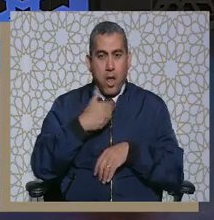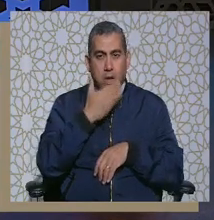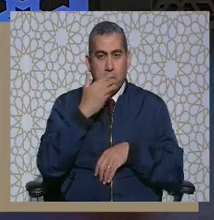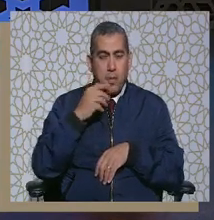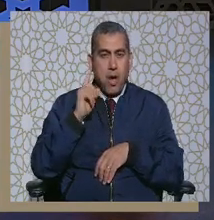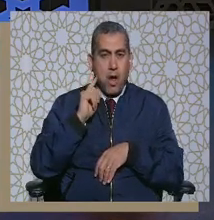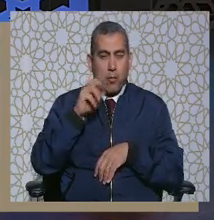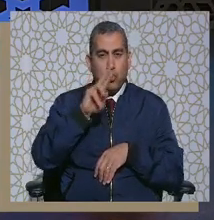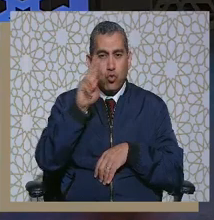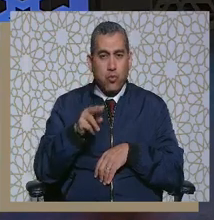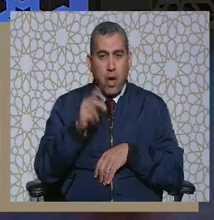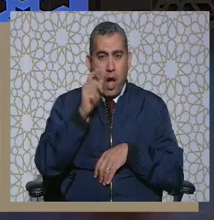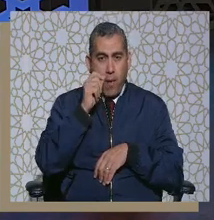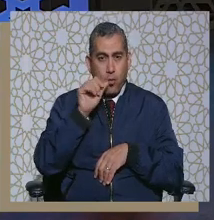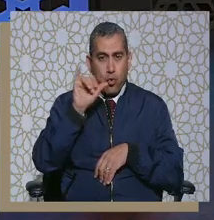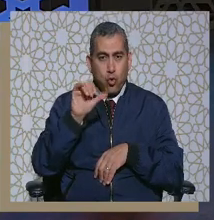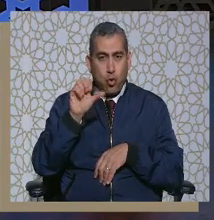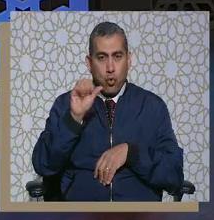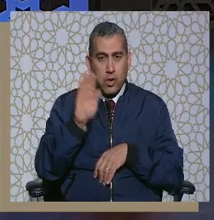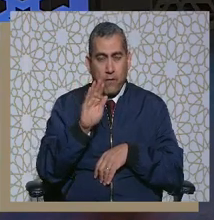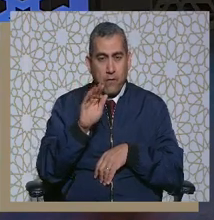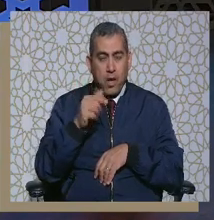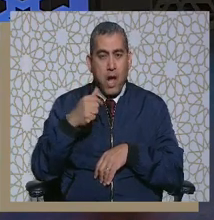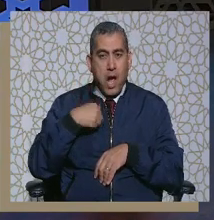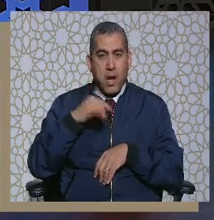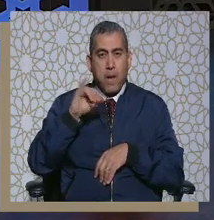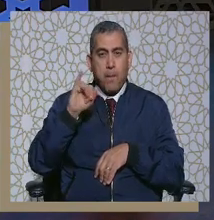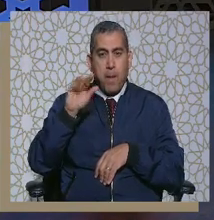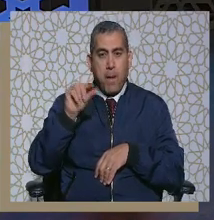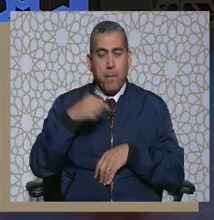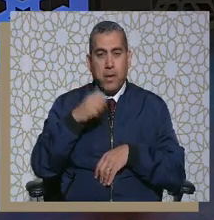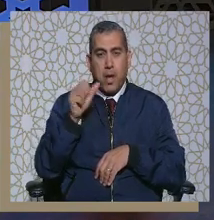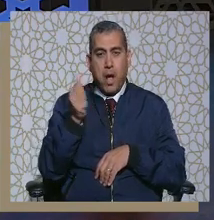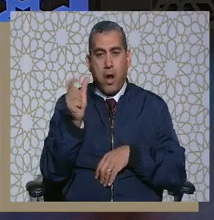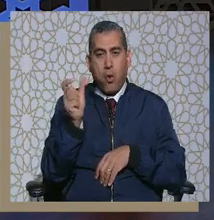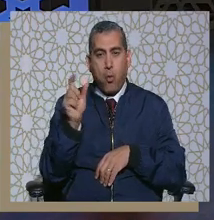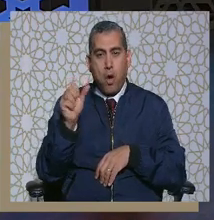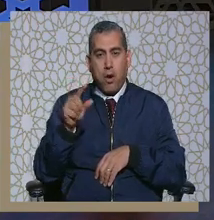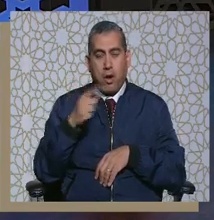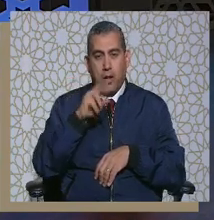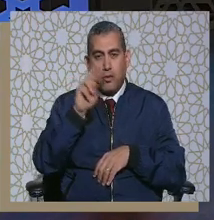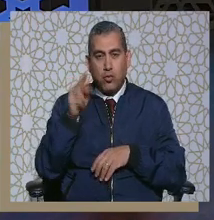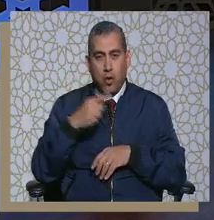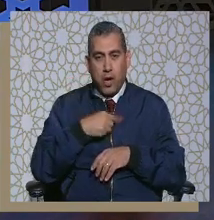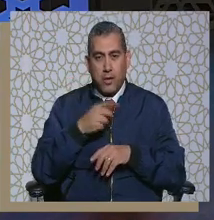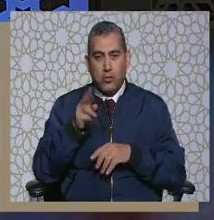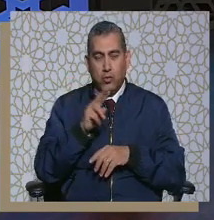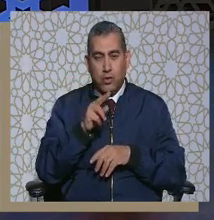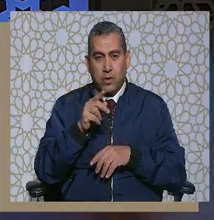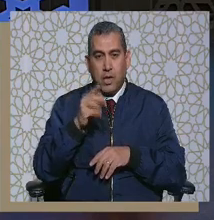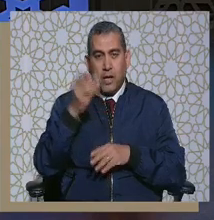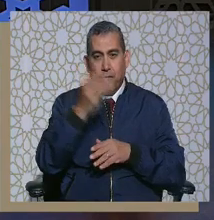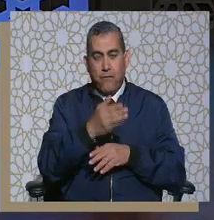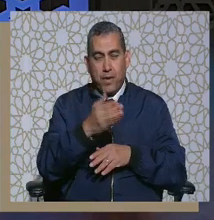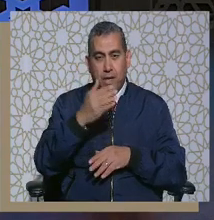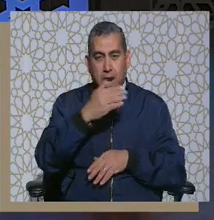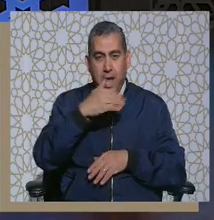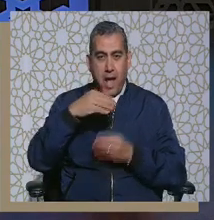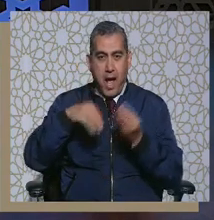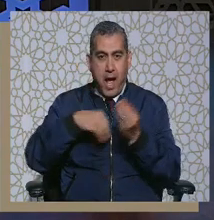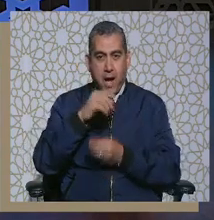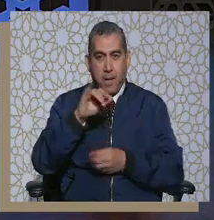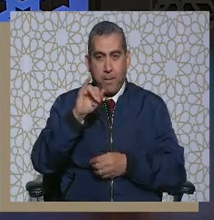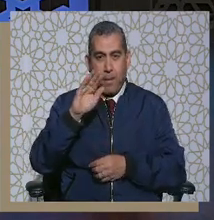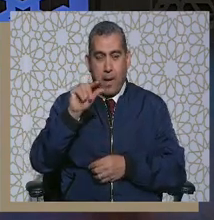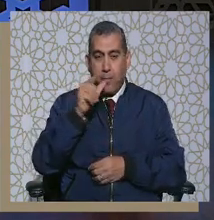يا ابو يوسف انا محمد انور طب يا اتفضل يا حاج محمد قلي بقى انا